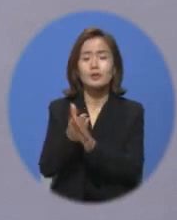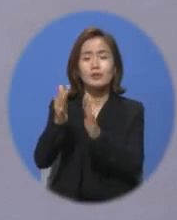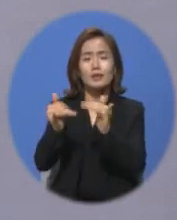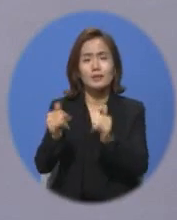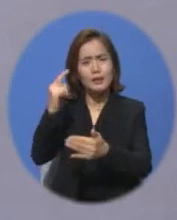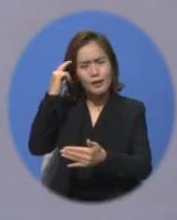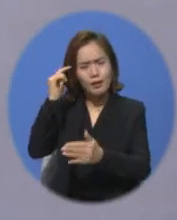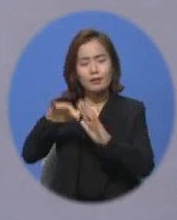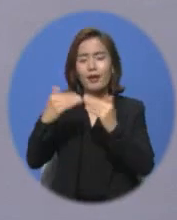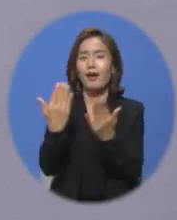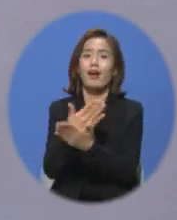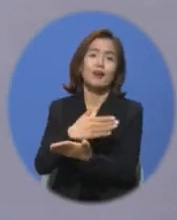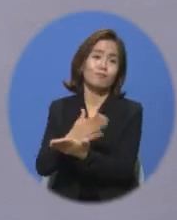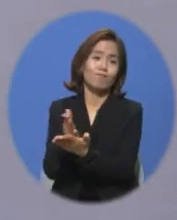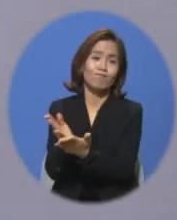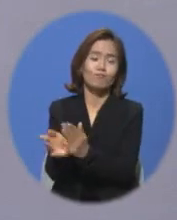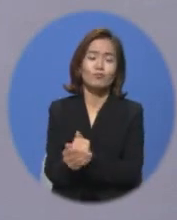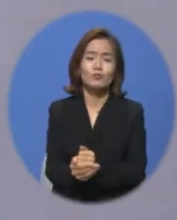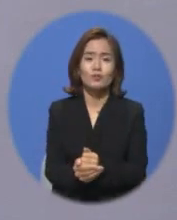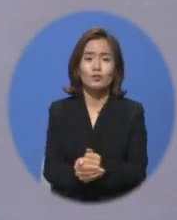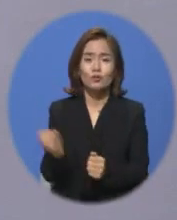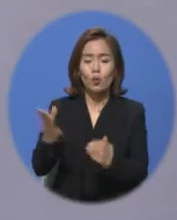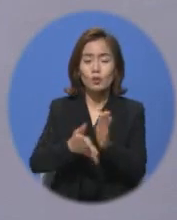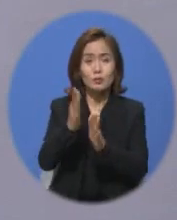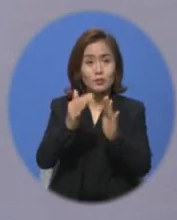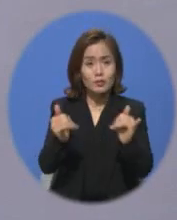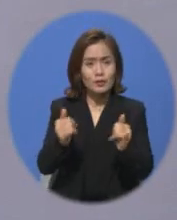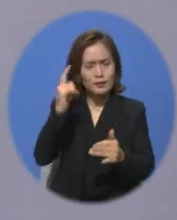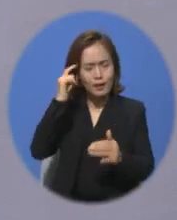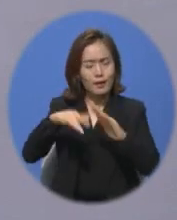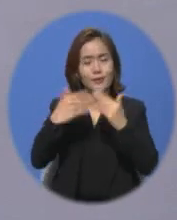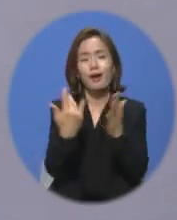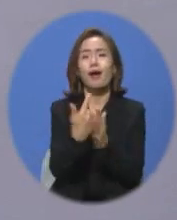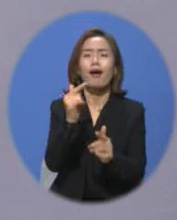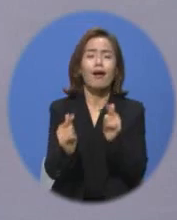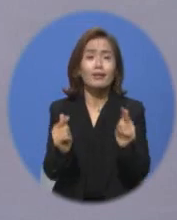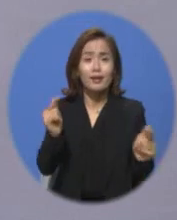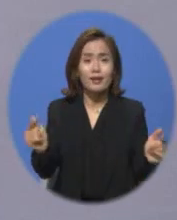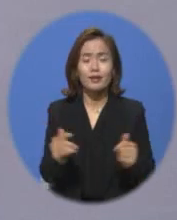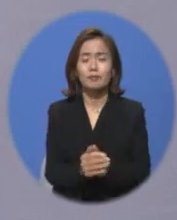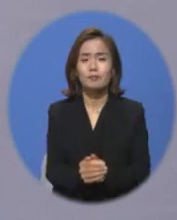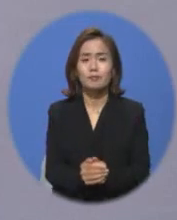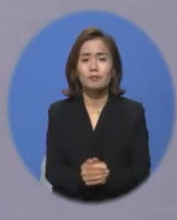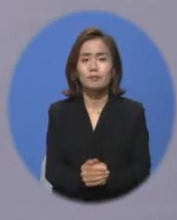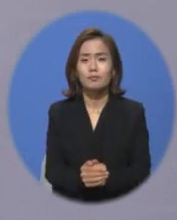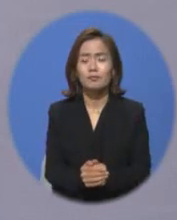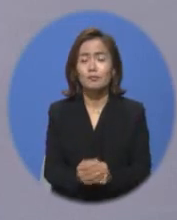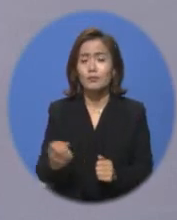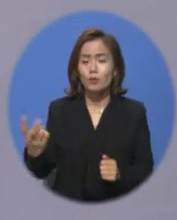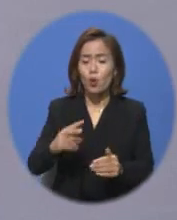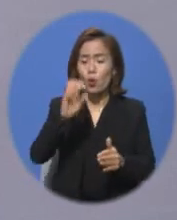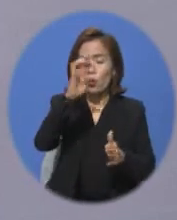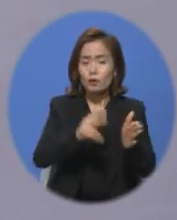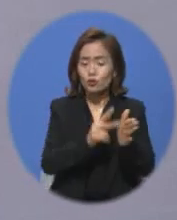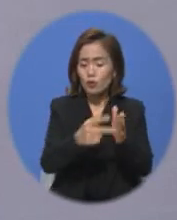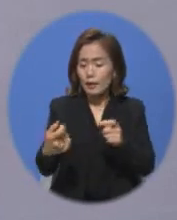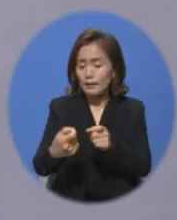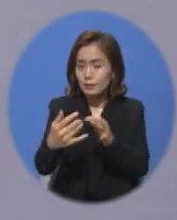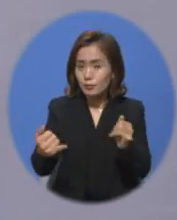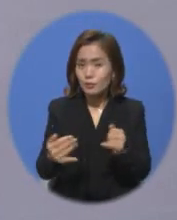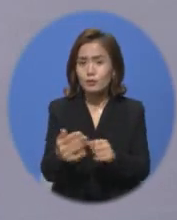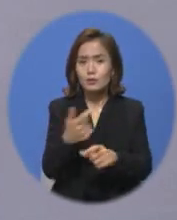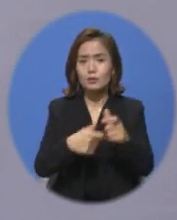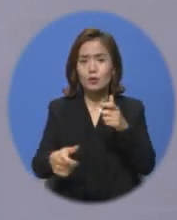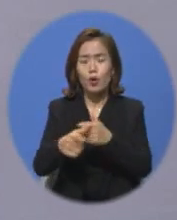의견 또한다양합니다.그리고 지역주민들의의견은훨씬 더다양합니다.인근주민들은 광주역